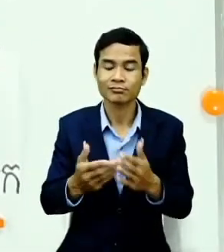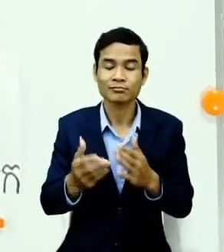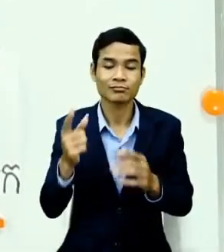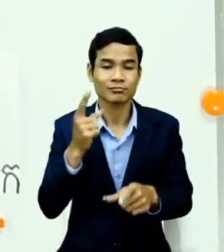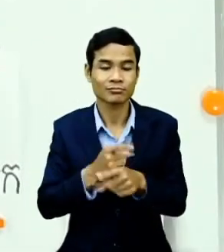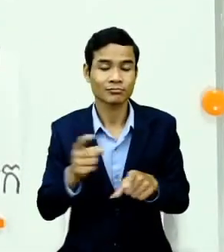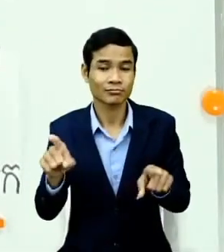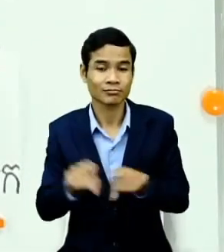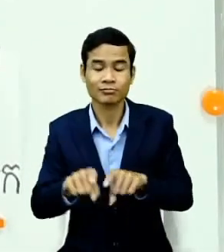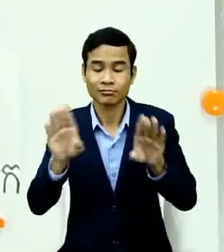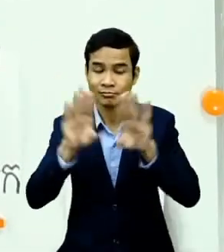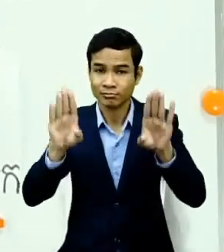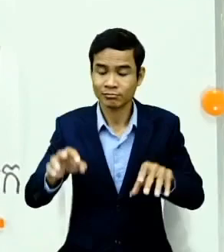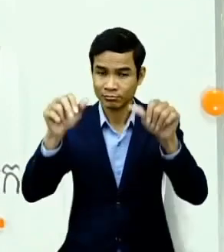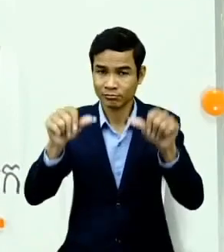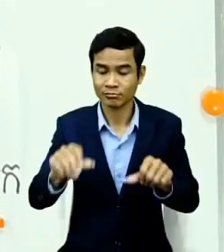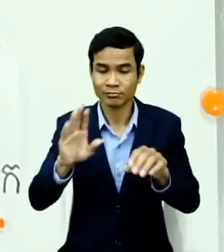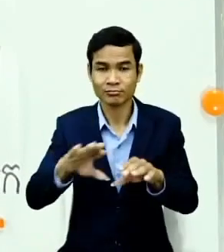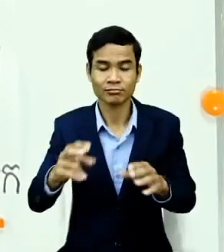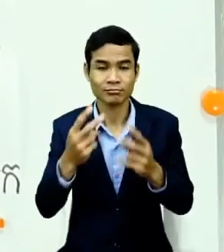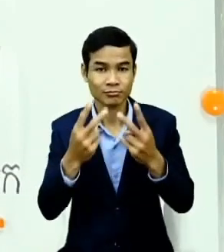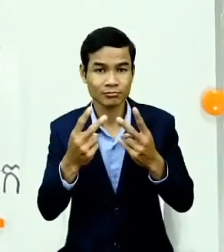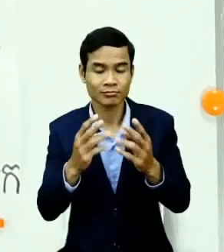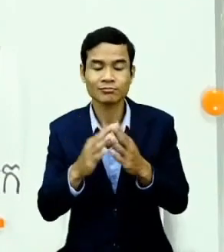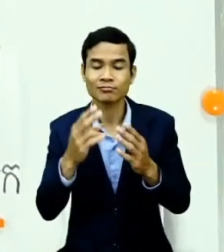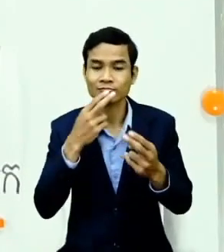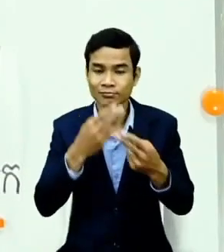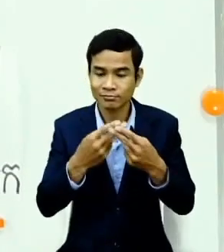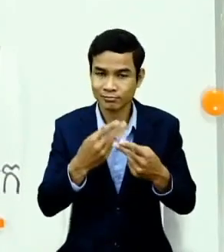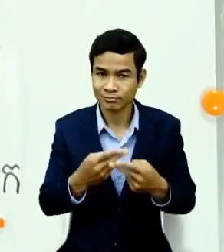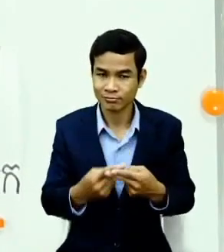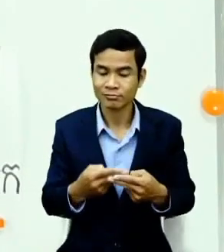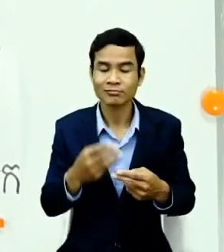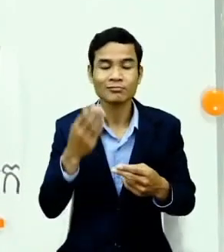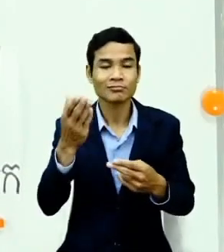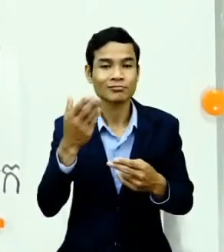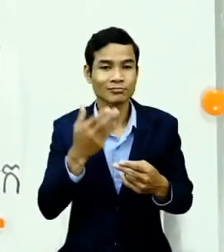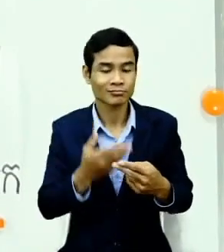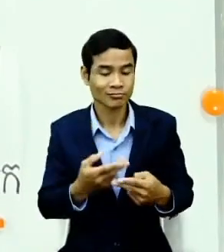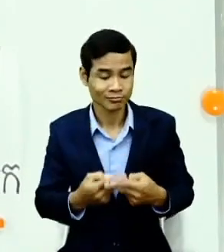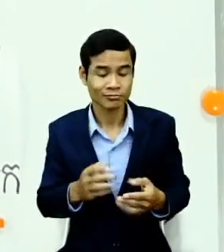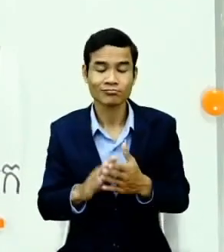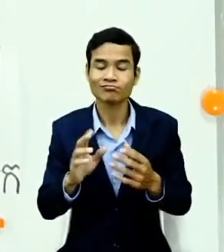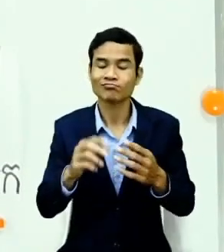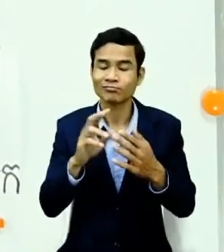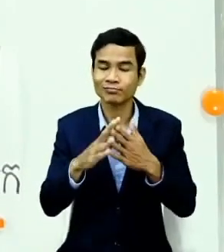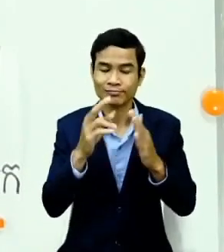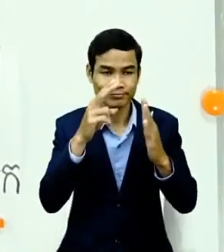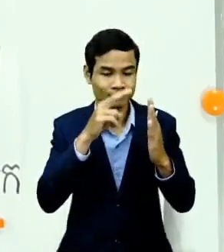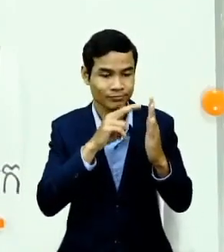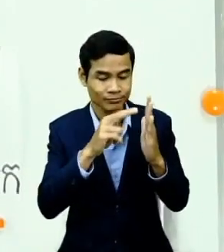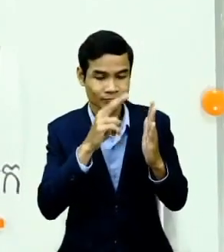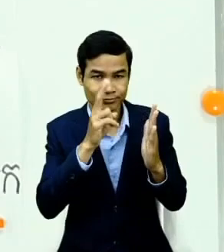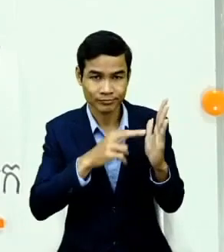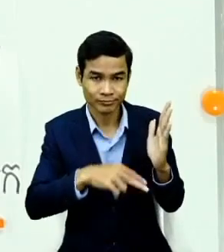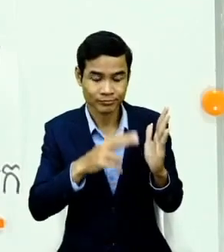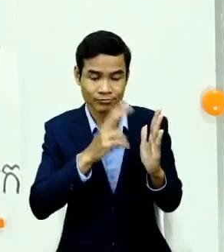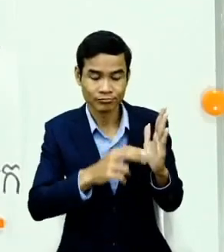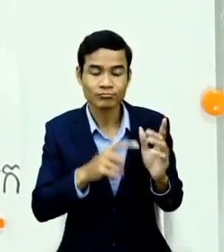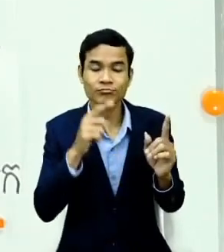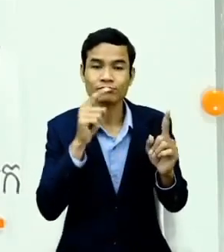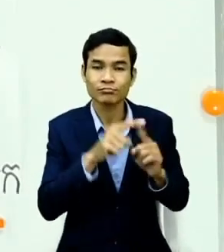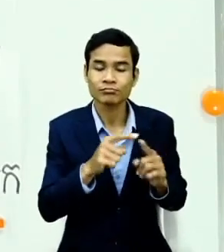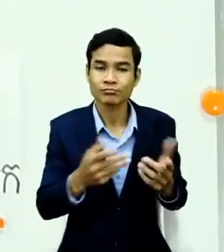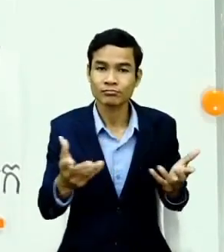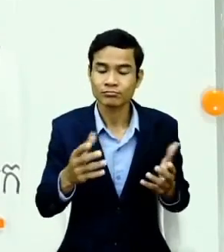bằng hàng chả rồi dương tiếng toạt kia thả ta chìm lái ní chả thắt nó không ăn tập bọt dương bị nạt đào nè nó con nhé ta tiêm ta